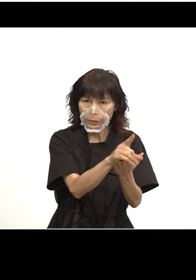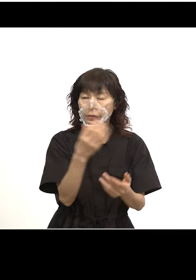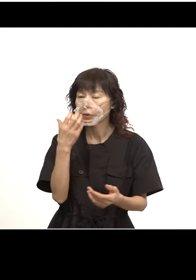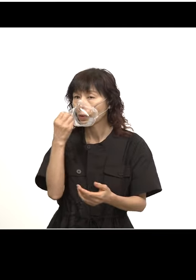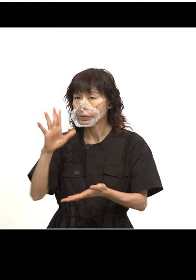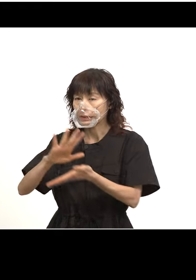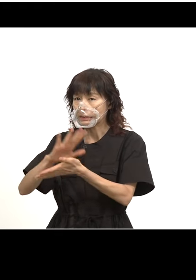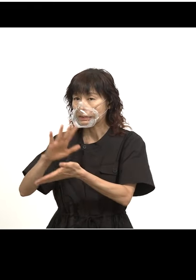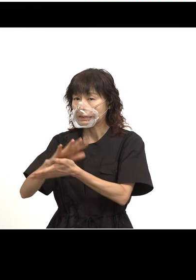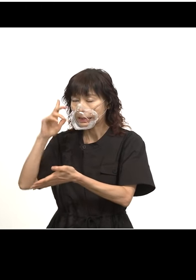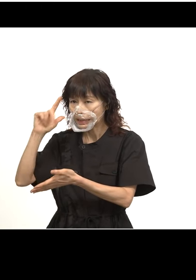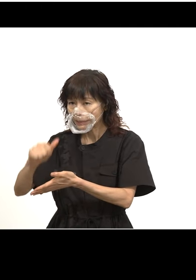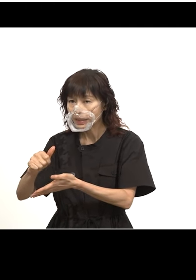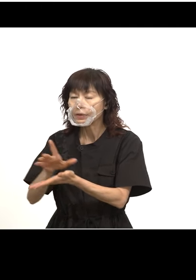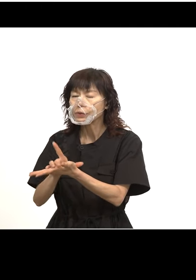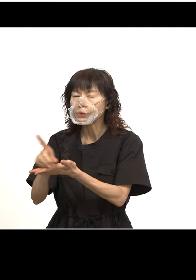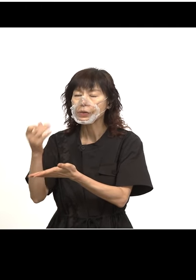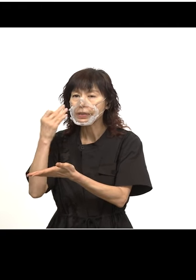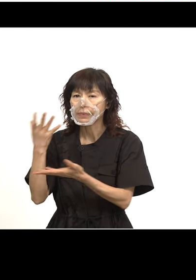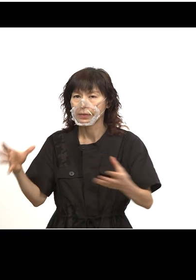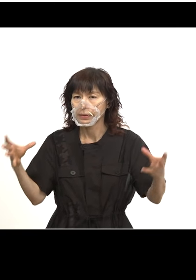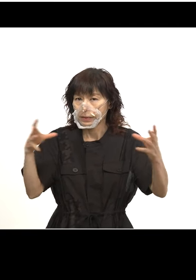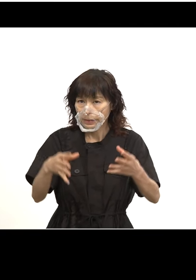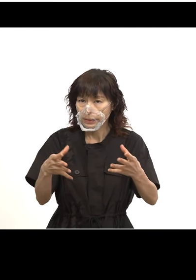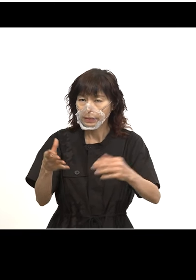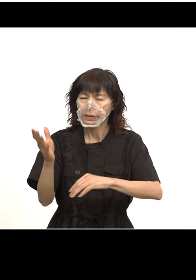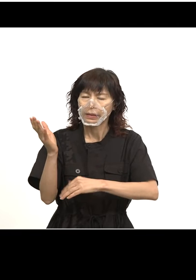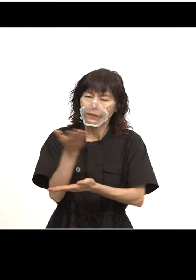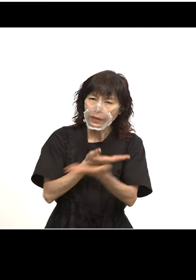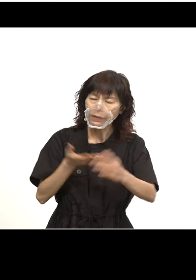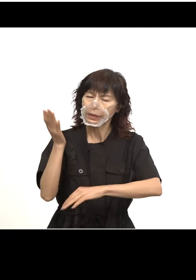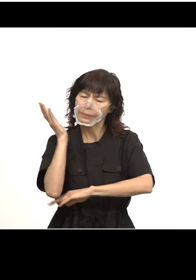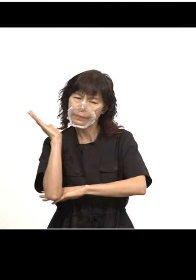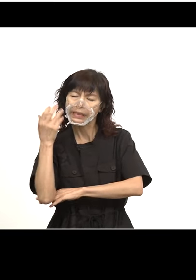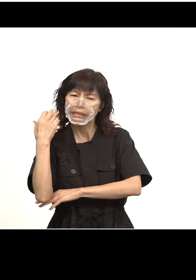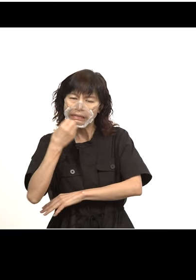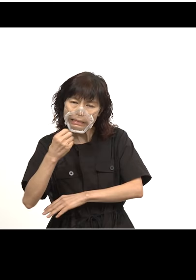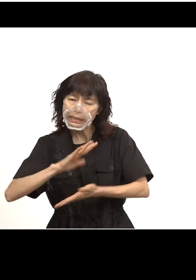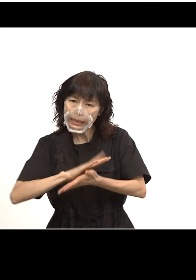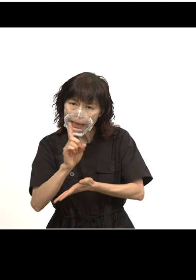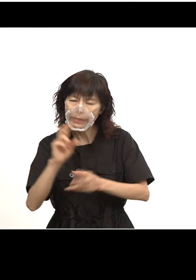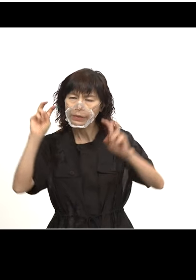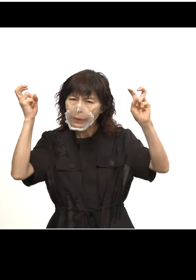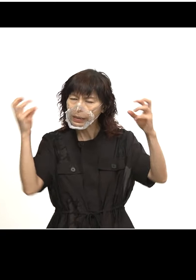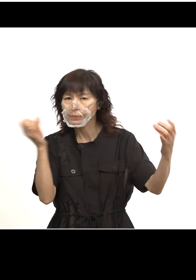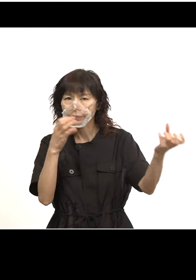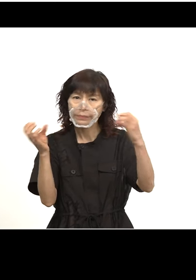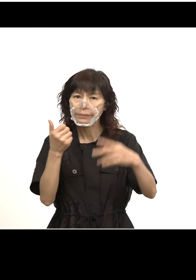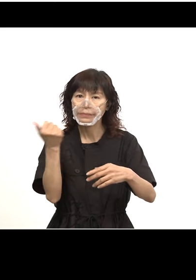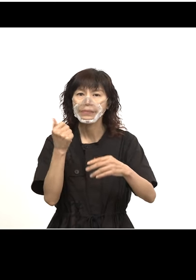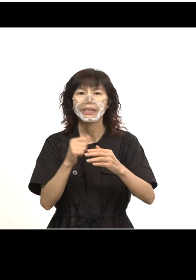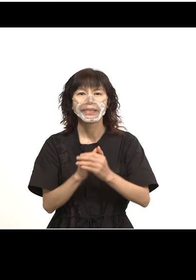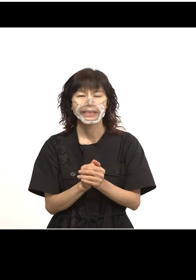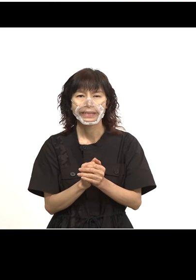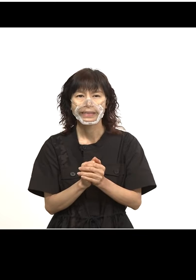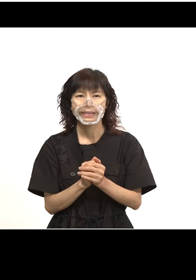嘅資深專家同埋嘉賓，在這裡分享他們的實踐經驗和討論這個話題。在這裡